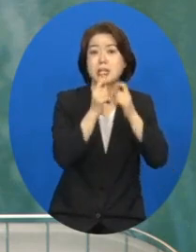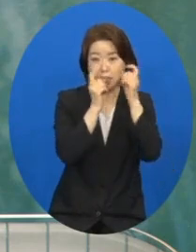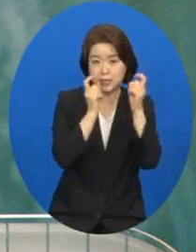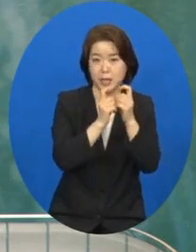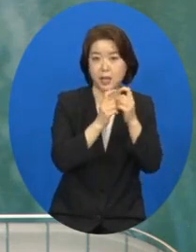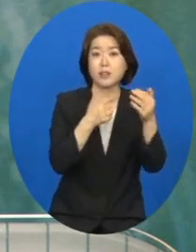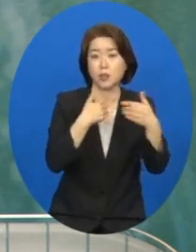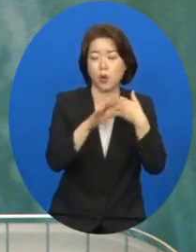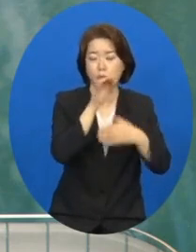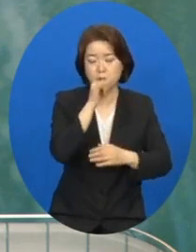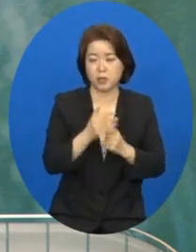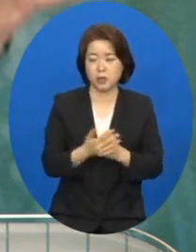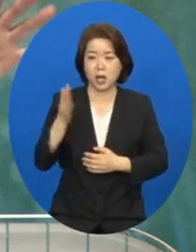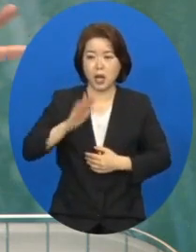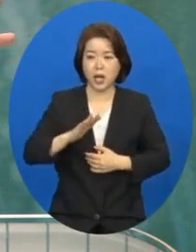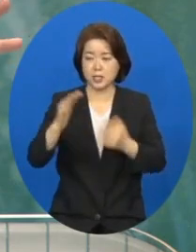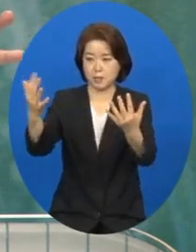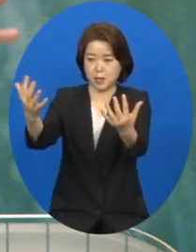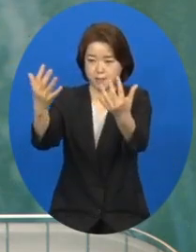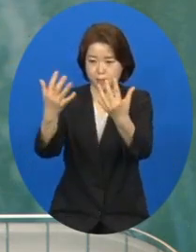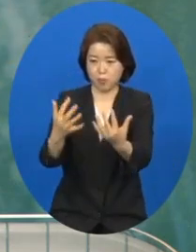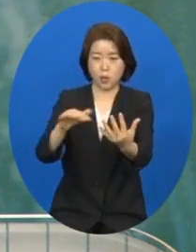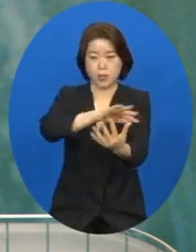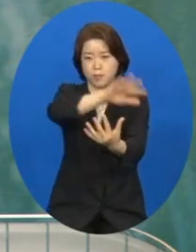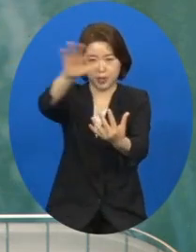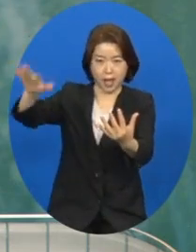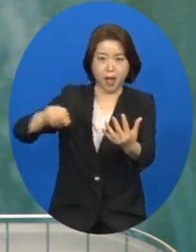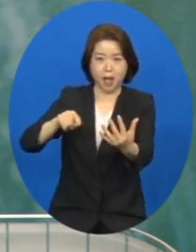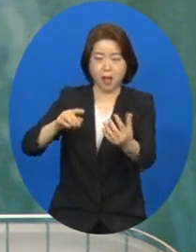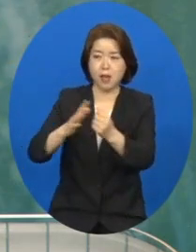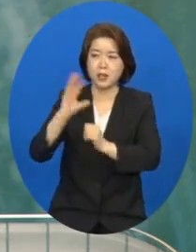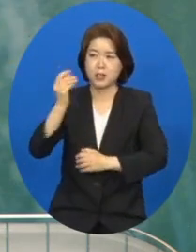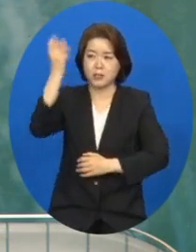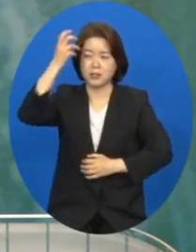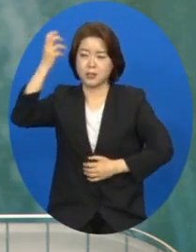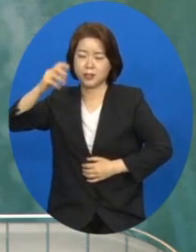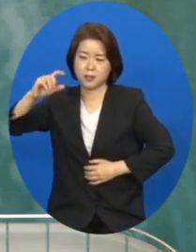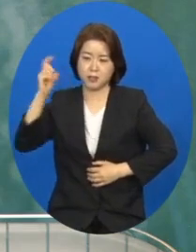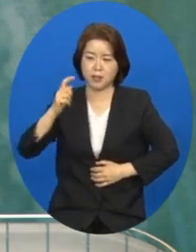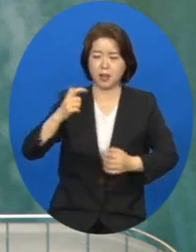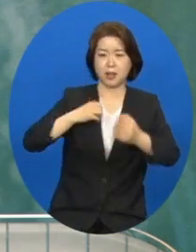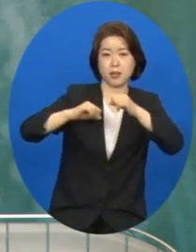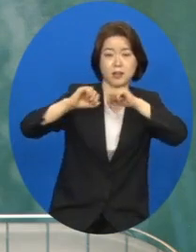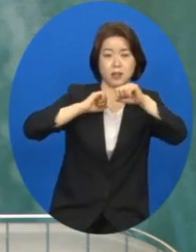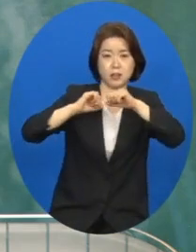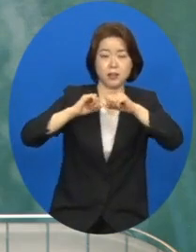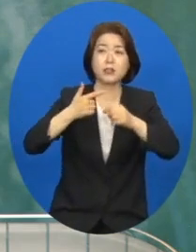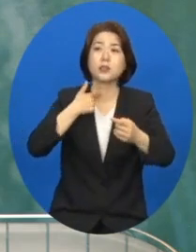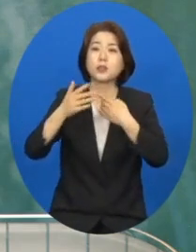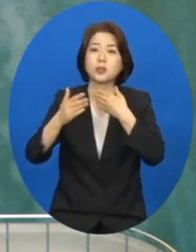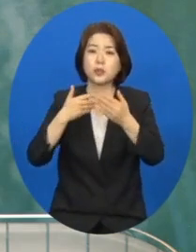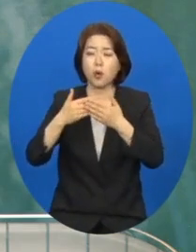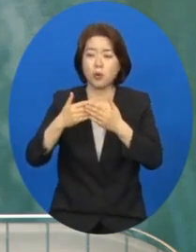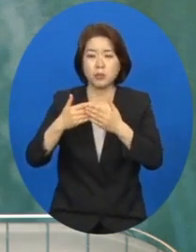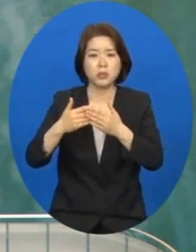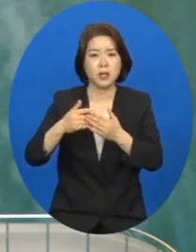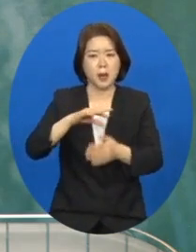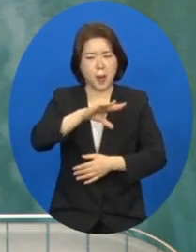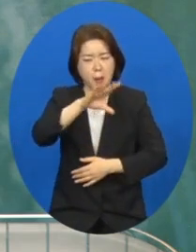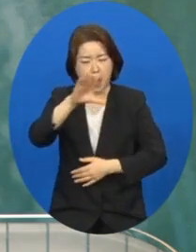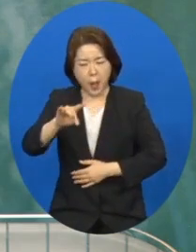그러나 모인 회중 전체가 성령의 강력한 역사를 경험하는 일은 아주